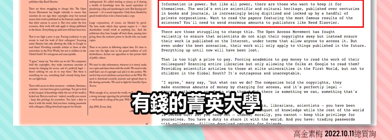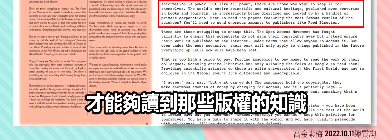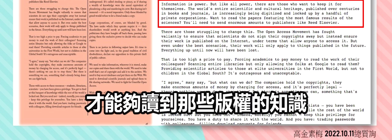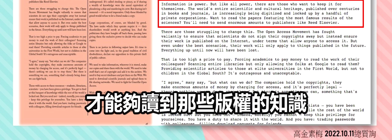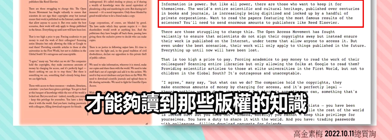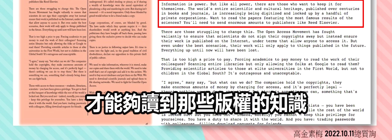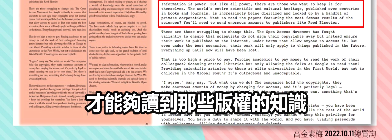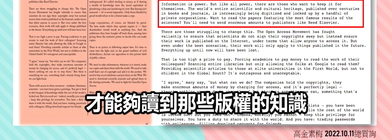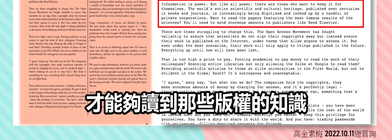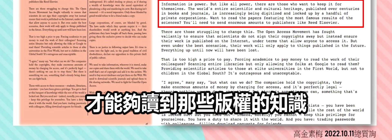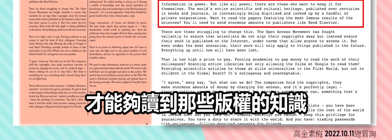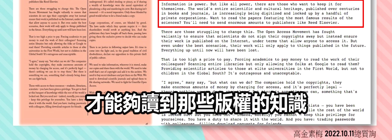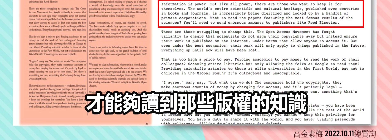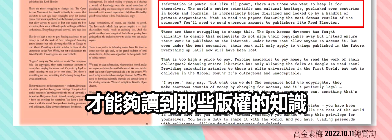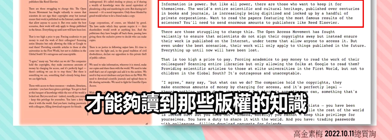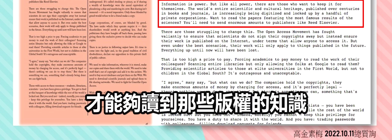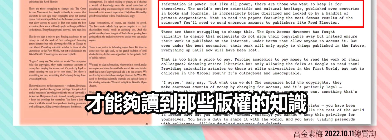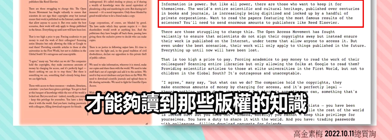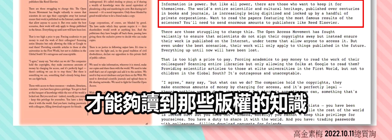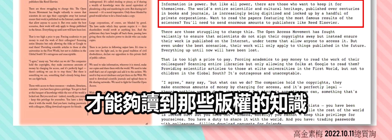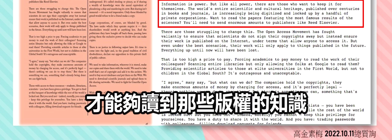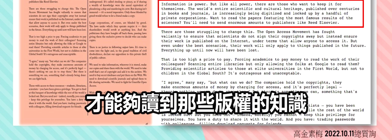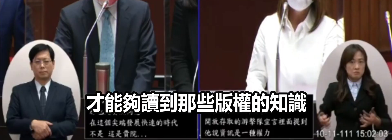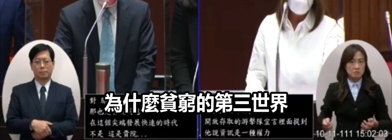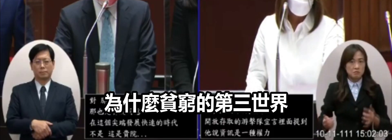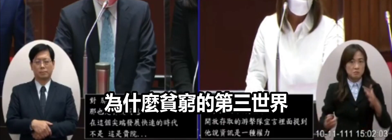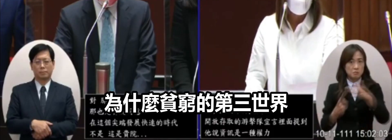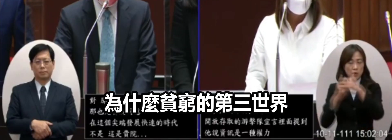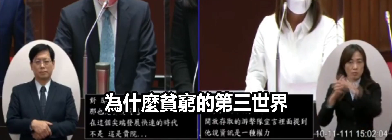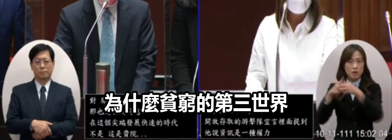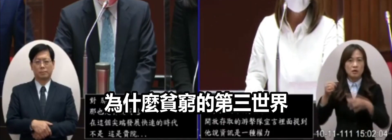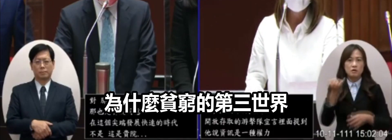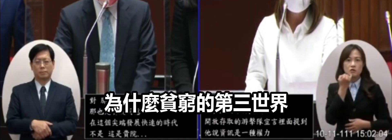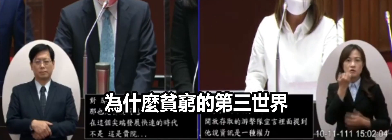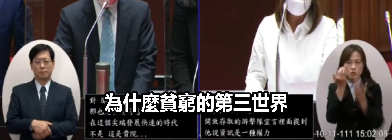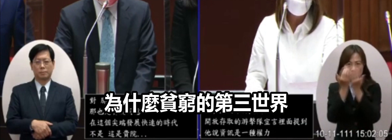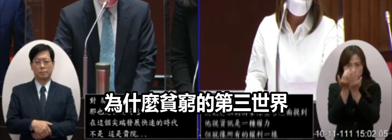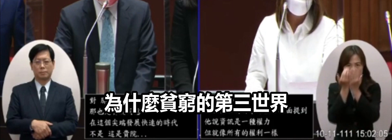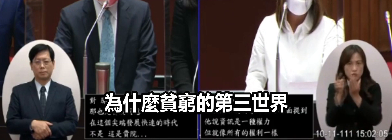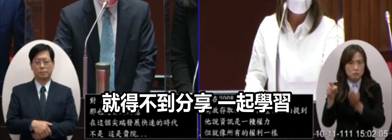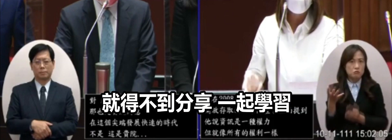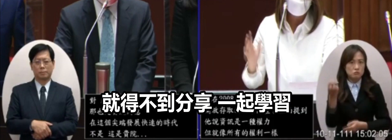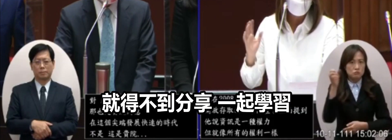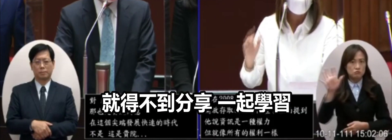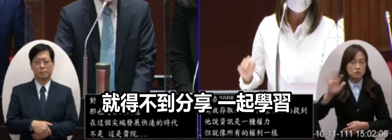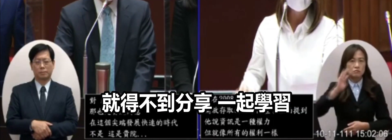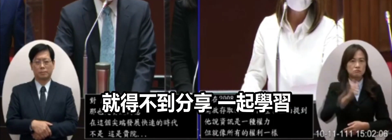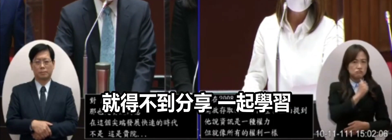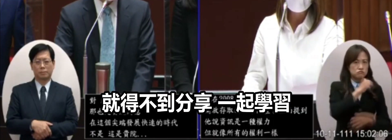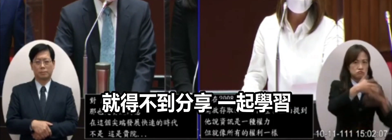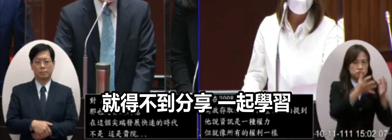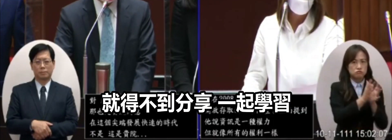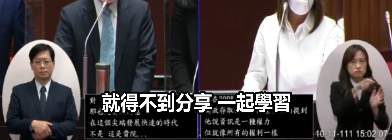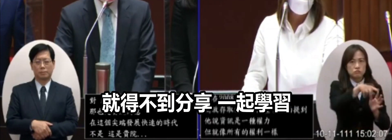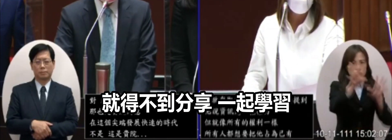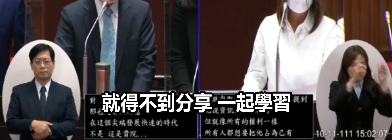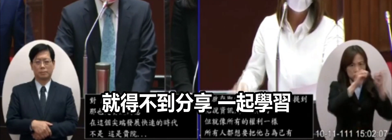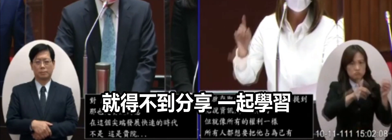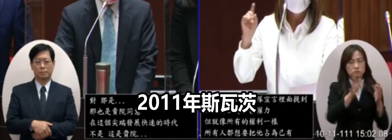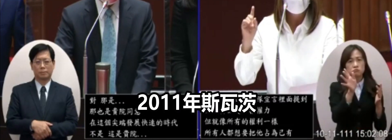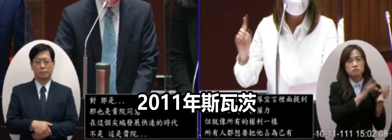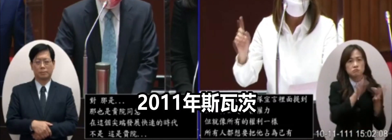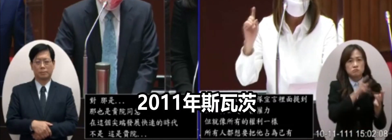学才能够读到那些版权的知识？为什么贫穷的第三世界就得不到分享一起学习